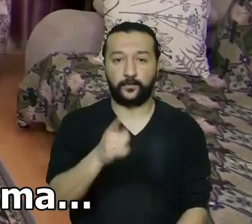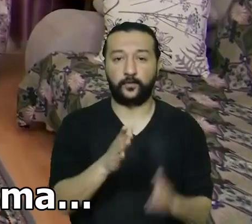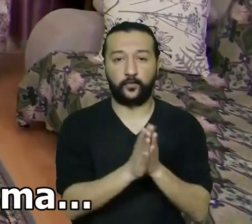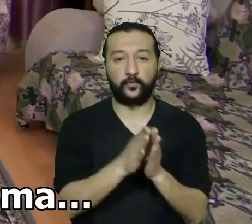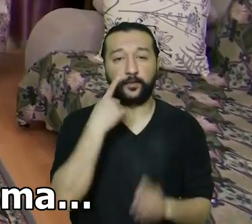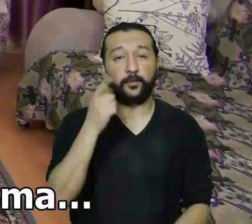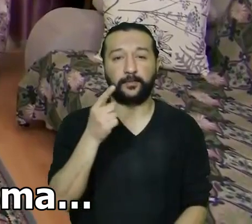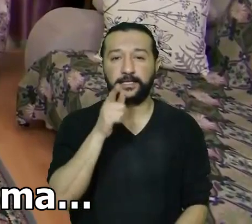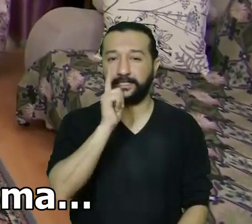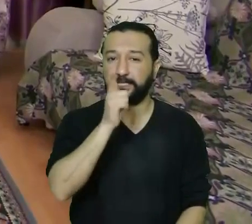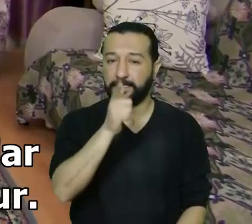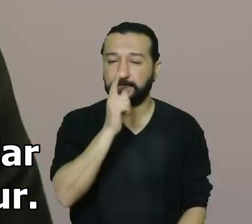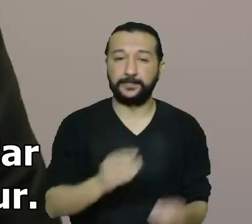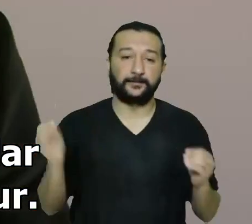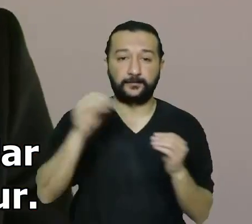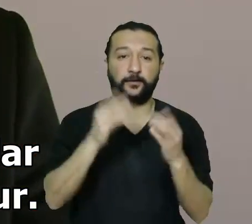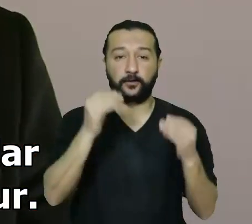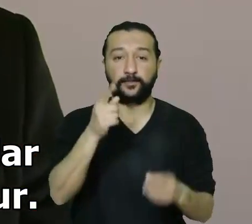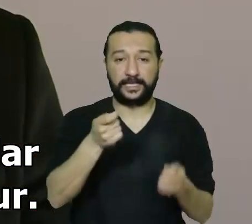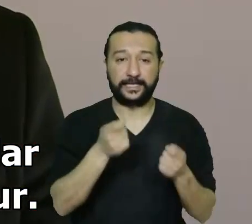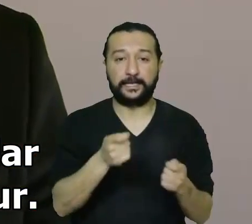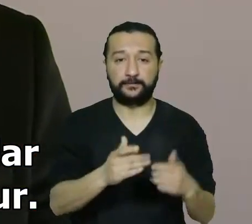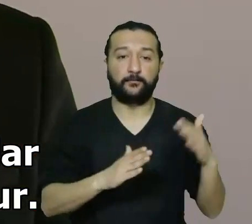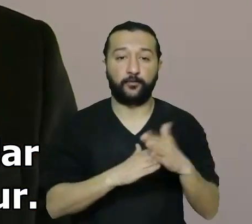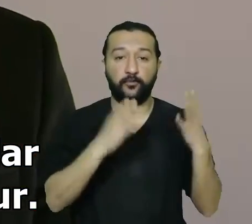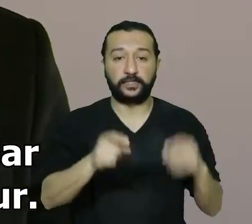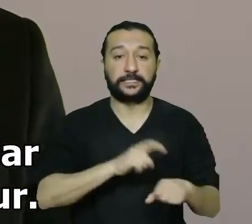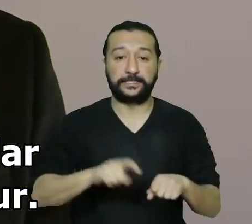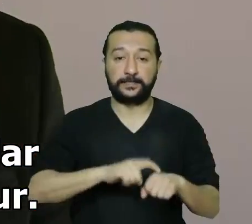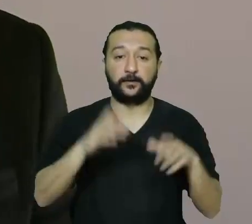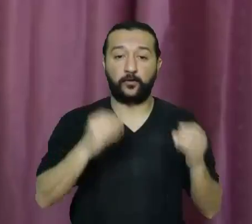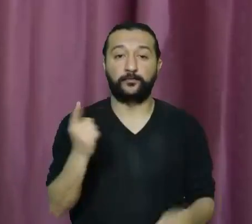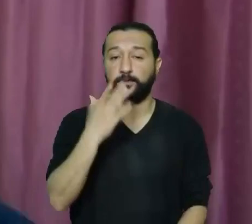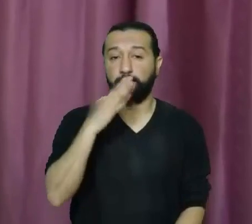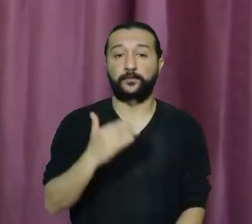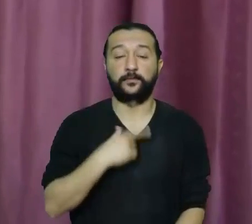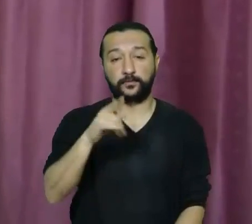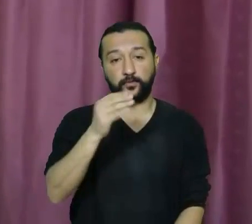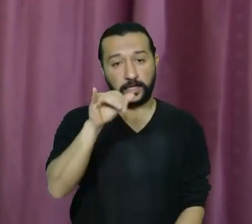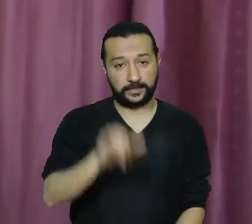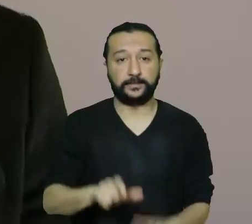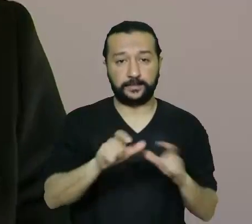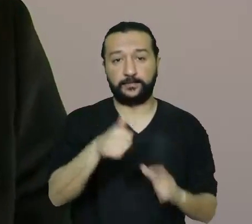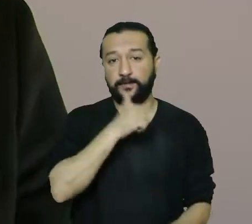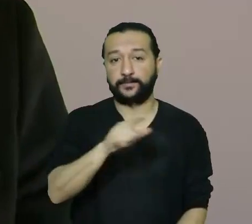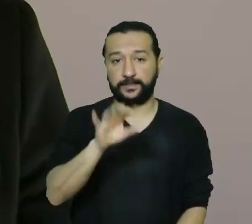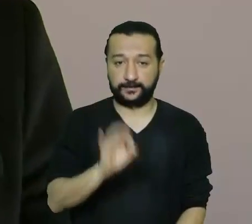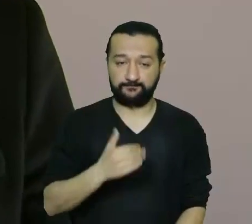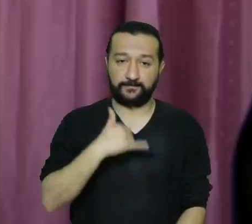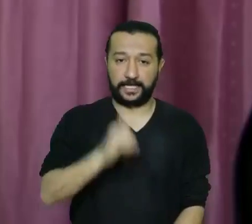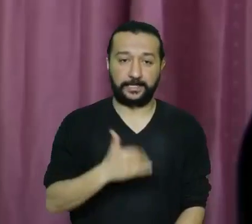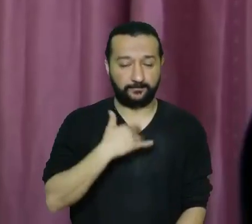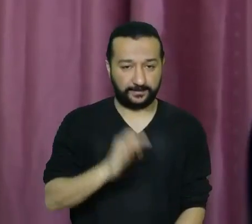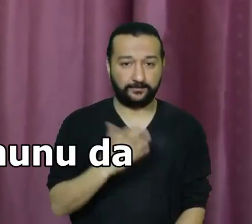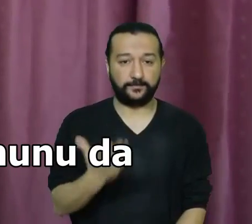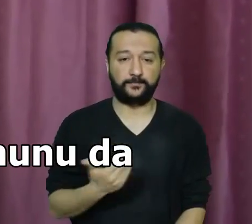Kusura bakma, biraz ses tonum da yükseldi ama... bir dersin bölünmesi kadar sinir olduğum bir şey yoktur. Çok haklısın Sarp abi. Değil mi? Haklıyım değil